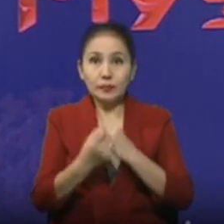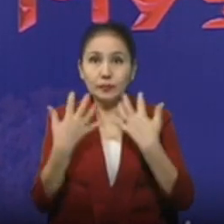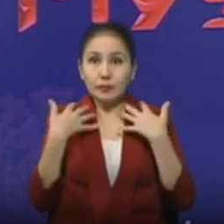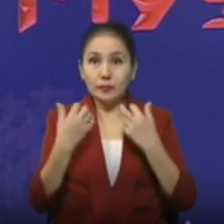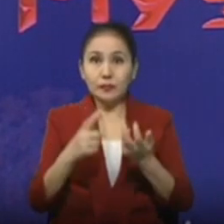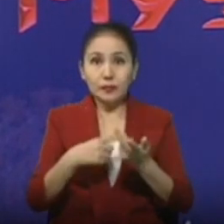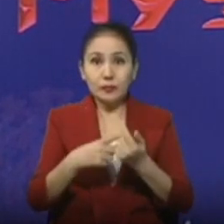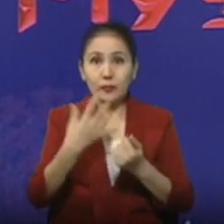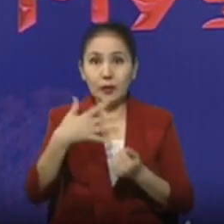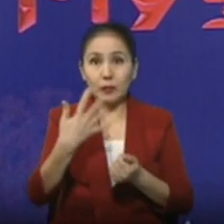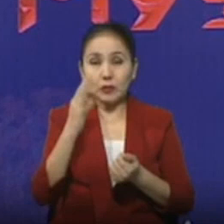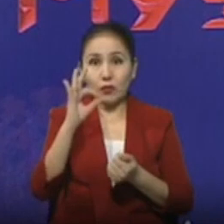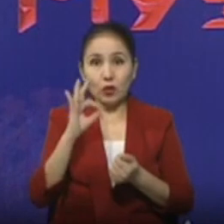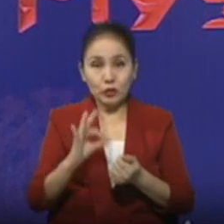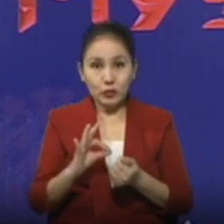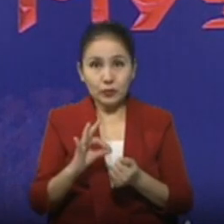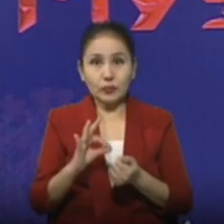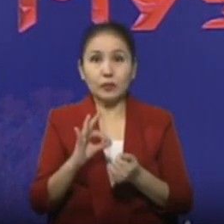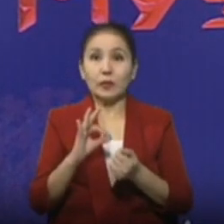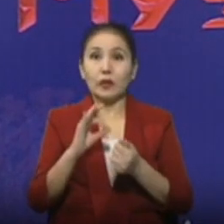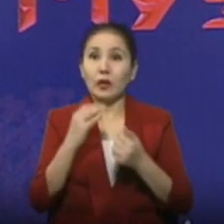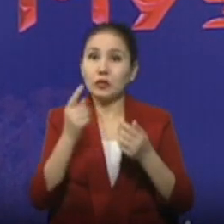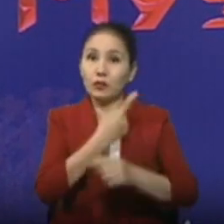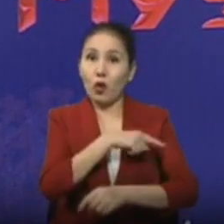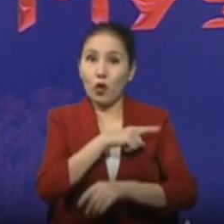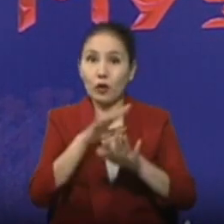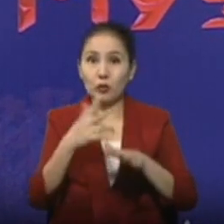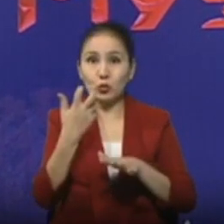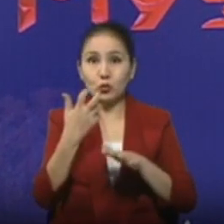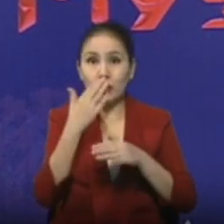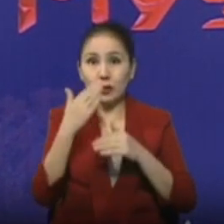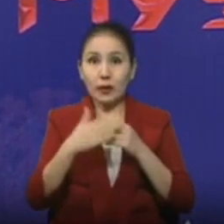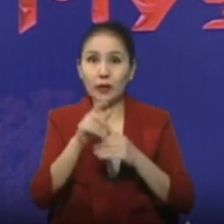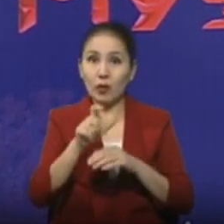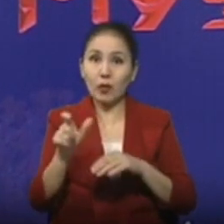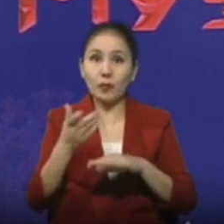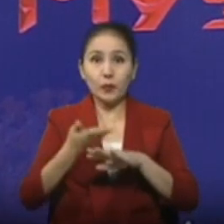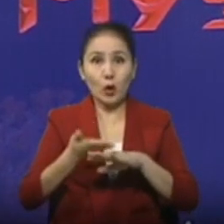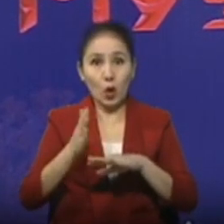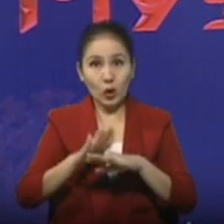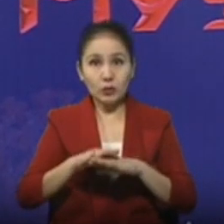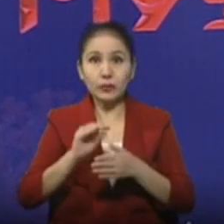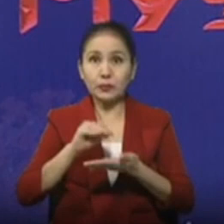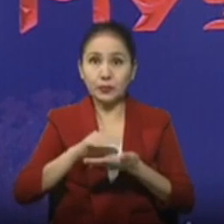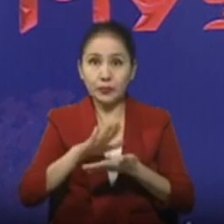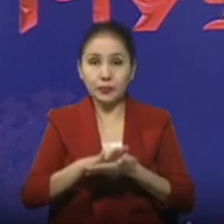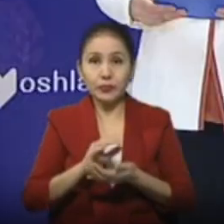ko'rsatkichi 55% atrofida bo'lib, shifoxonalardagi 300 ga yaqin bemorning ahvoli og'ir deb